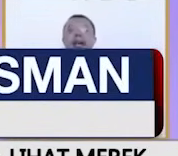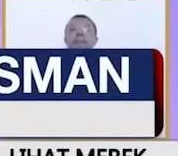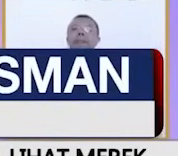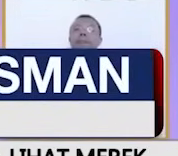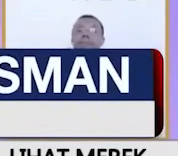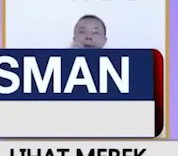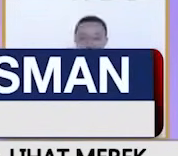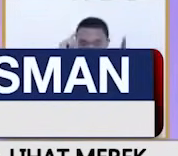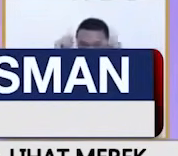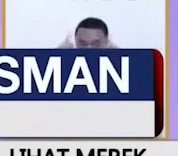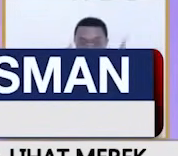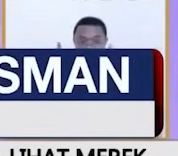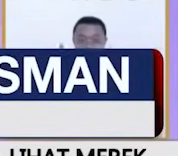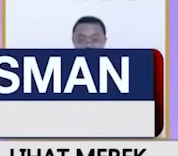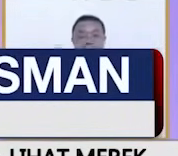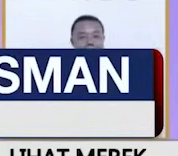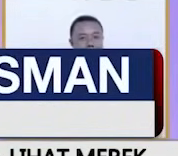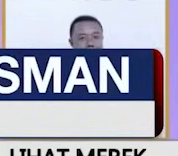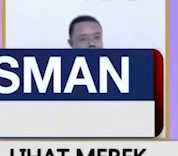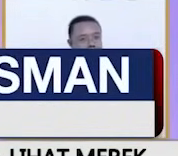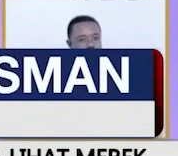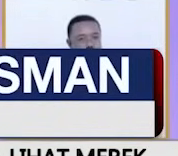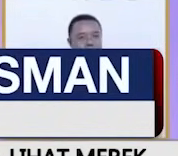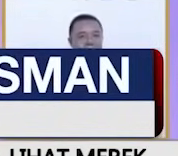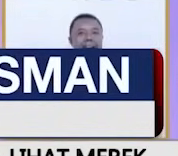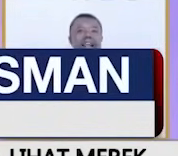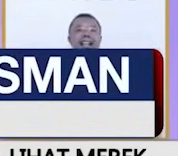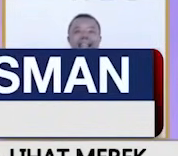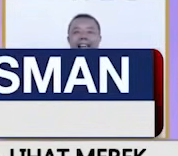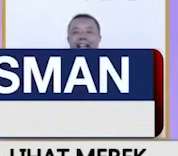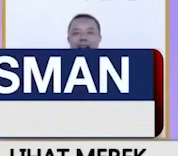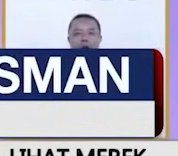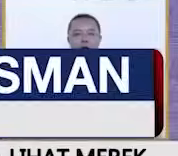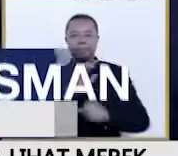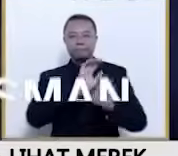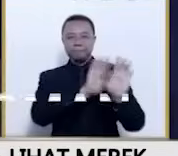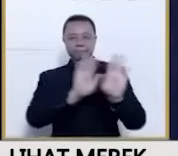partai politik, tim sukses ketiga paslon,